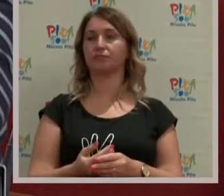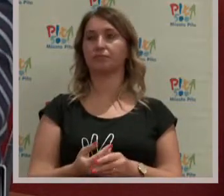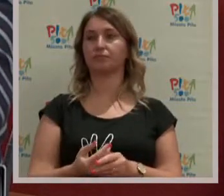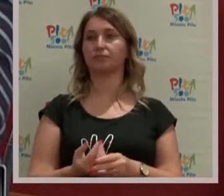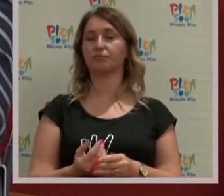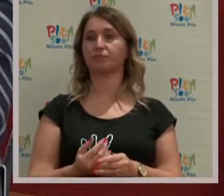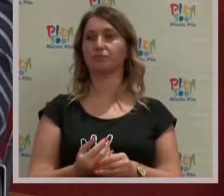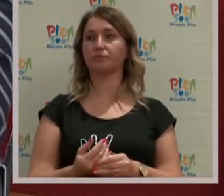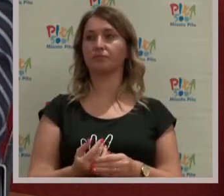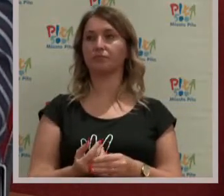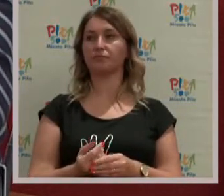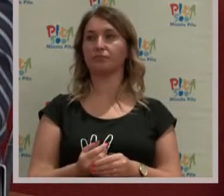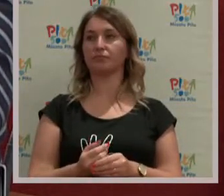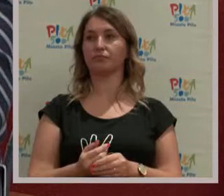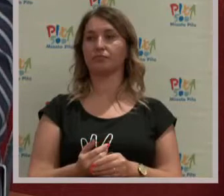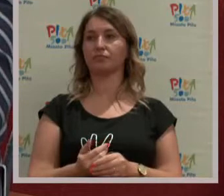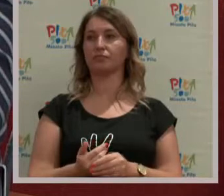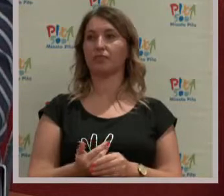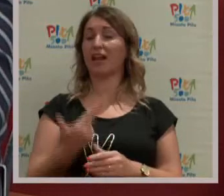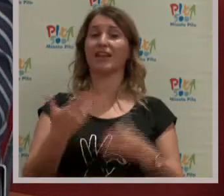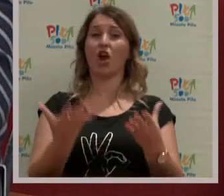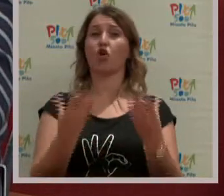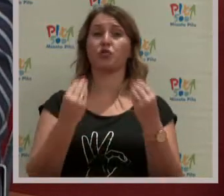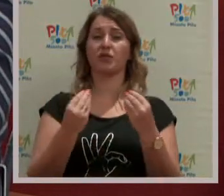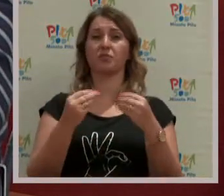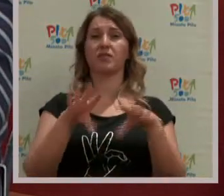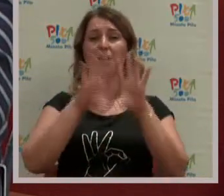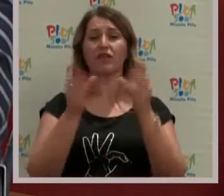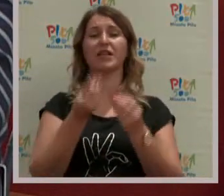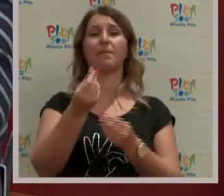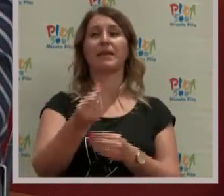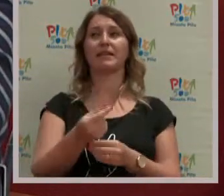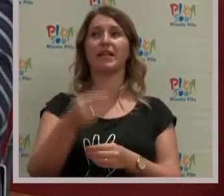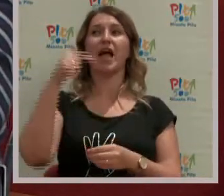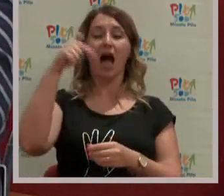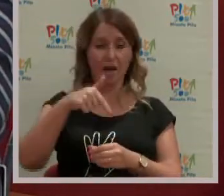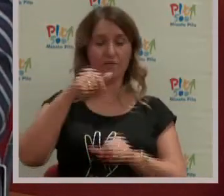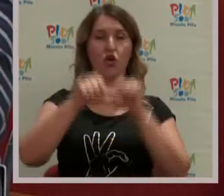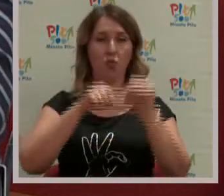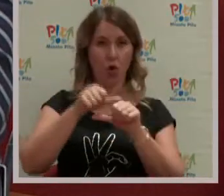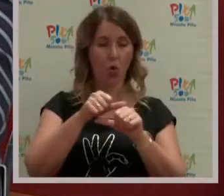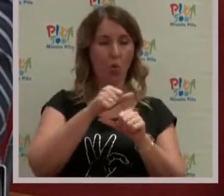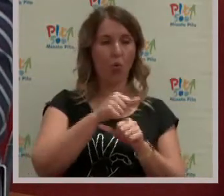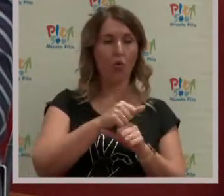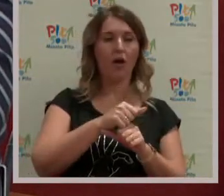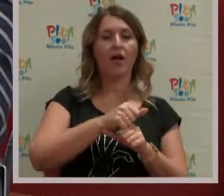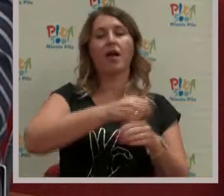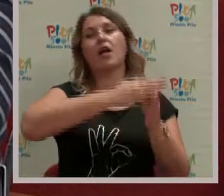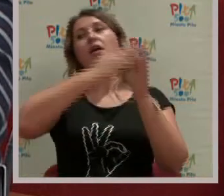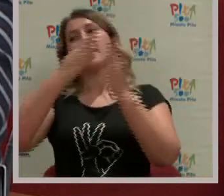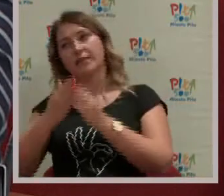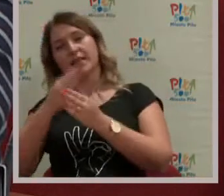którą uzyskaliśmy nie pozwoliła nam na pozyskanie tego dofinansowania w bieżącym roku kolejny raz to przedsięwzięcie